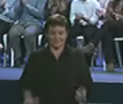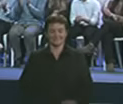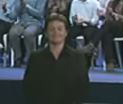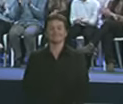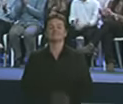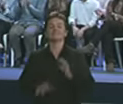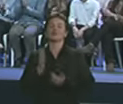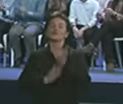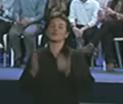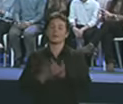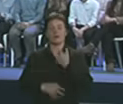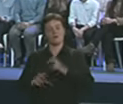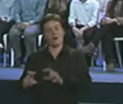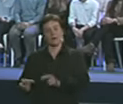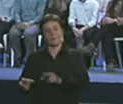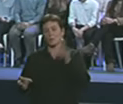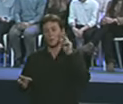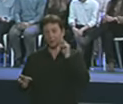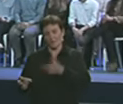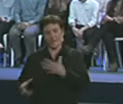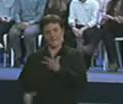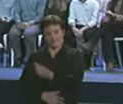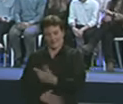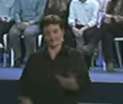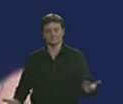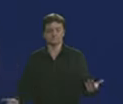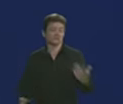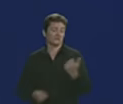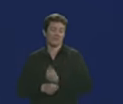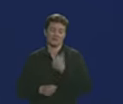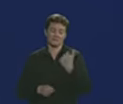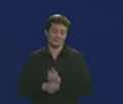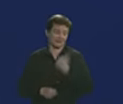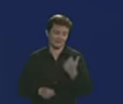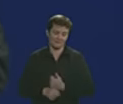Ce matin, j'étais à la radio. Et à chaque fois,